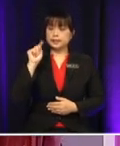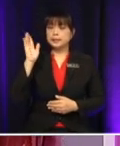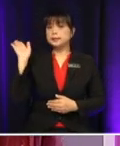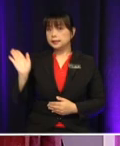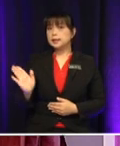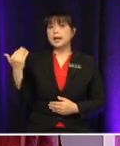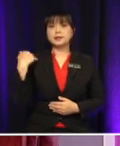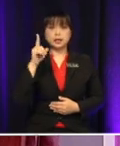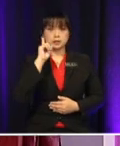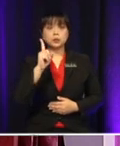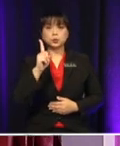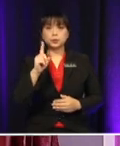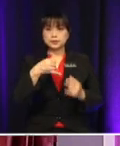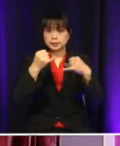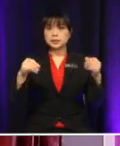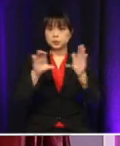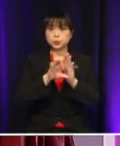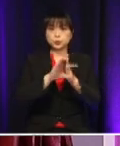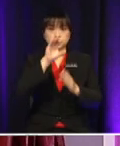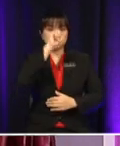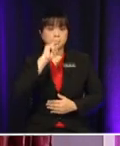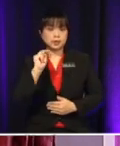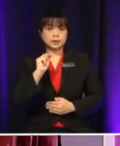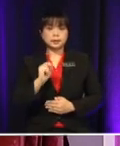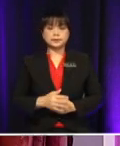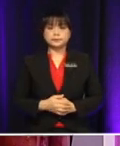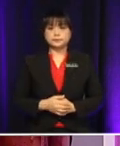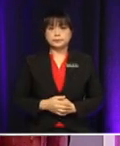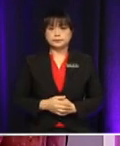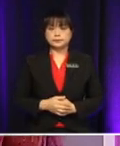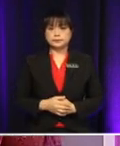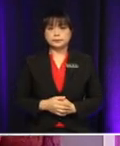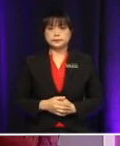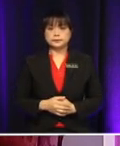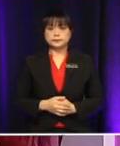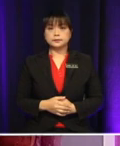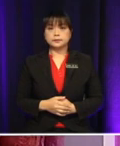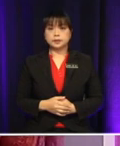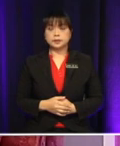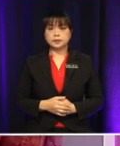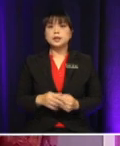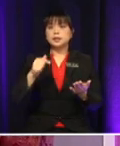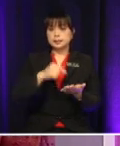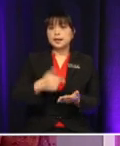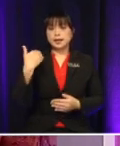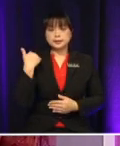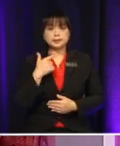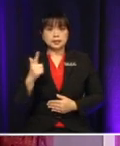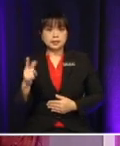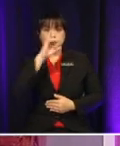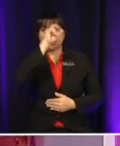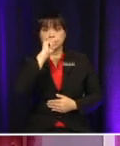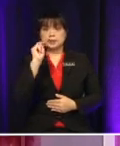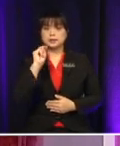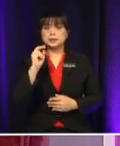mempunyai empat pilihan ya so lactosa sukrosa glikogen dan selulosa Oke ini pun juga merupakan satu soal lain dari pada